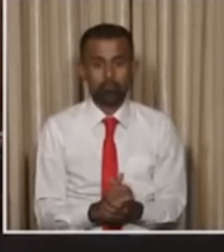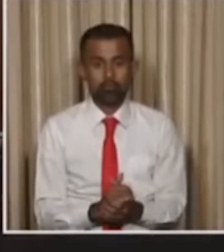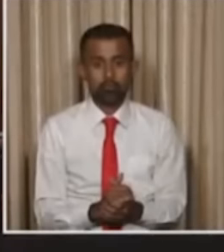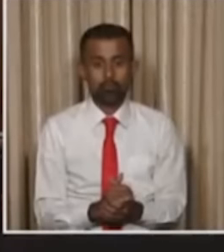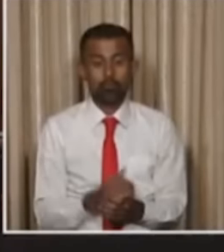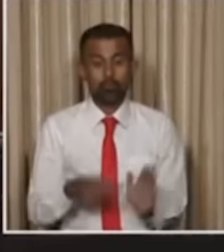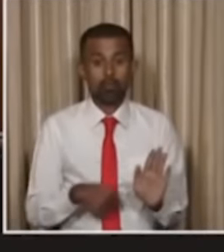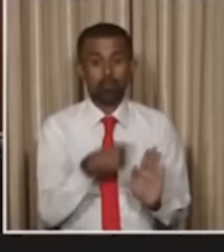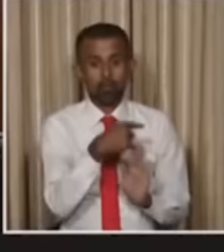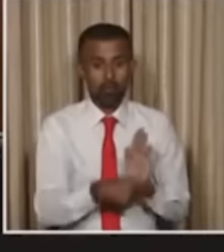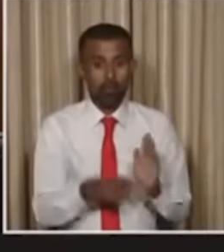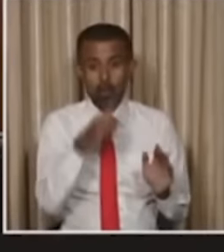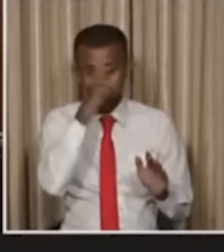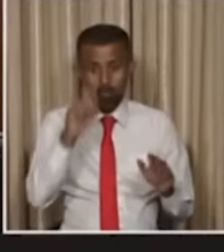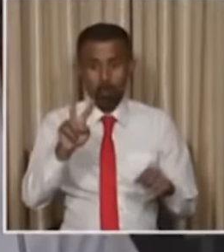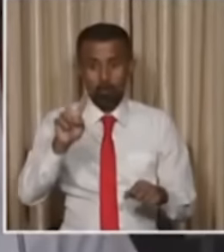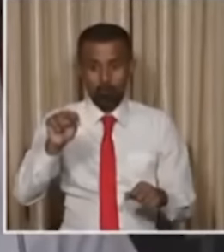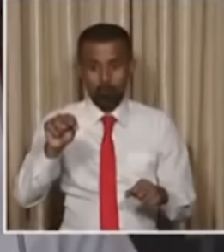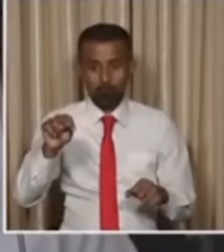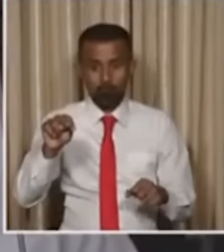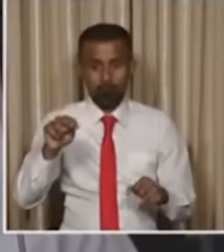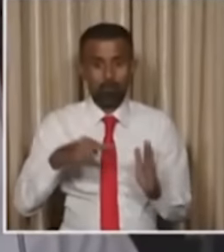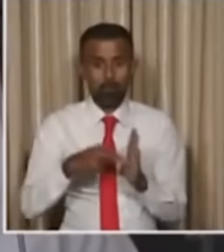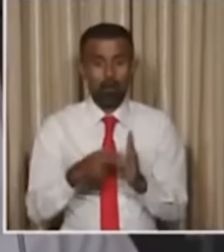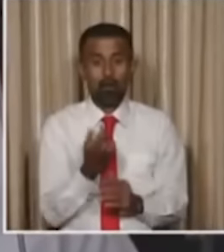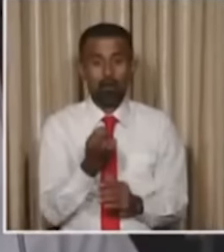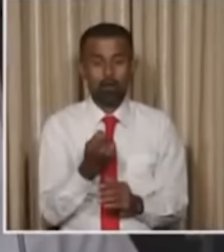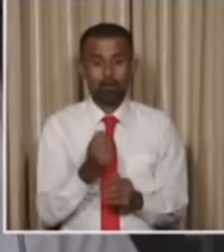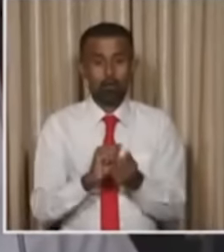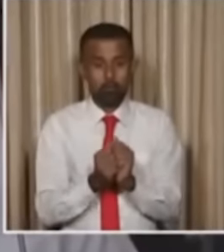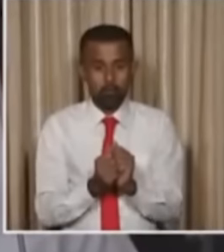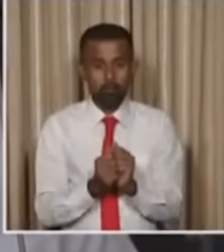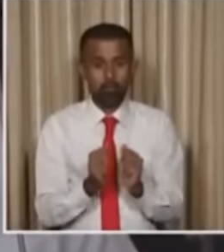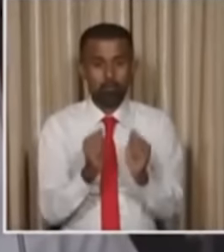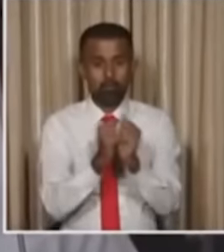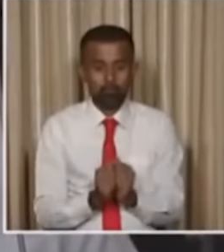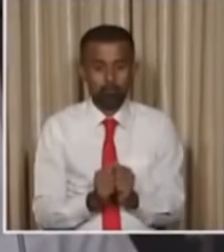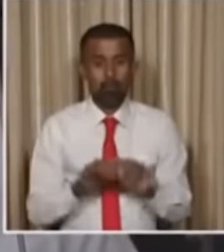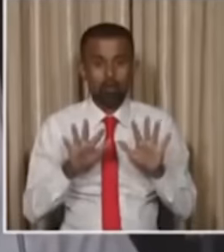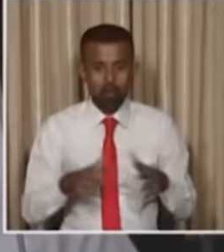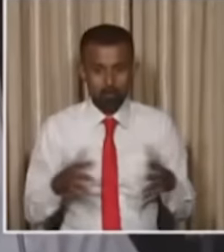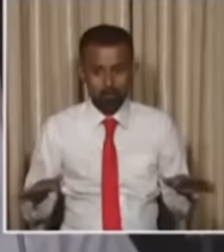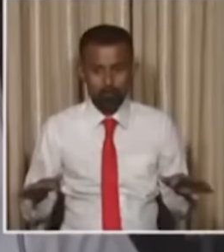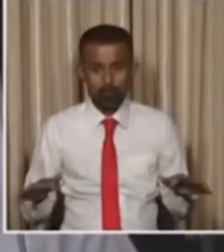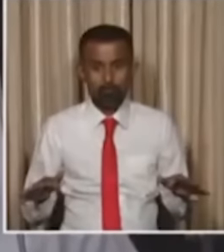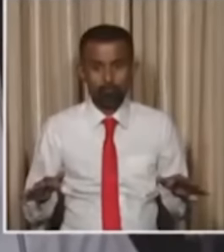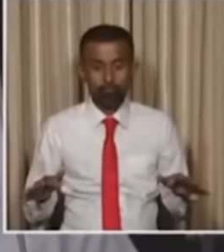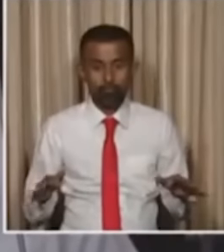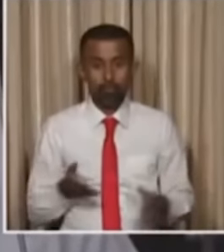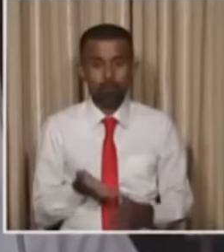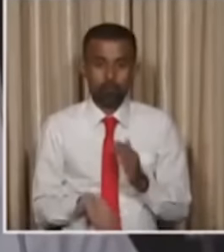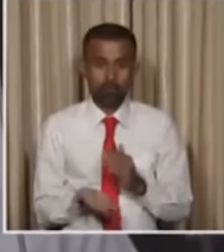මේ රටේ මාස 20ක් ඇතුළත මේ ආර්ථිකයේ සිදු කරපු ප්‍රතිසංස්කරණවල ප්‍රතිඵලය. එතකොට ඒකට